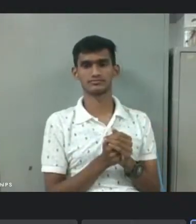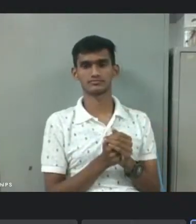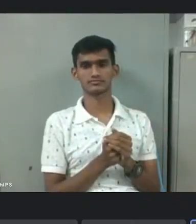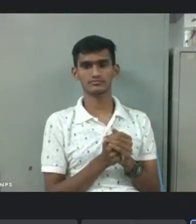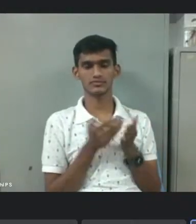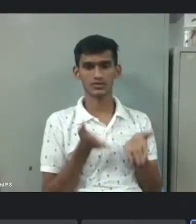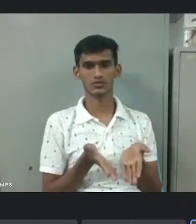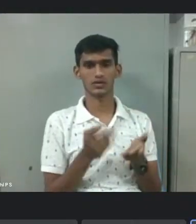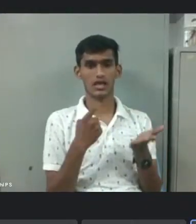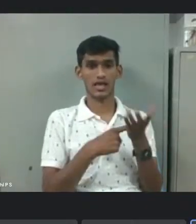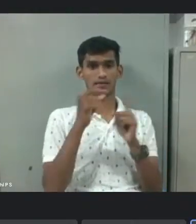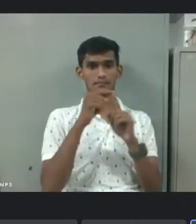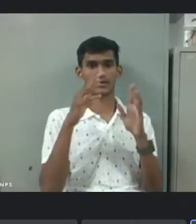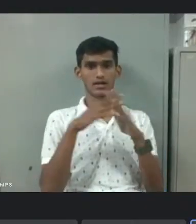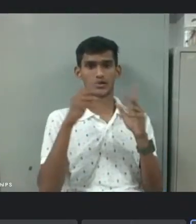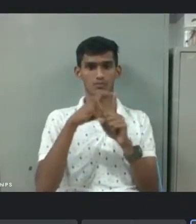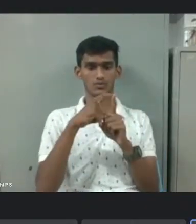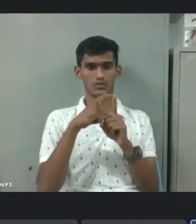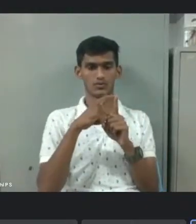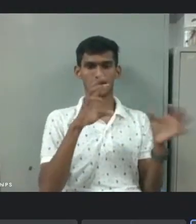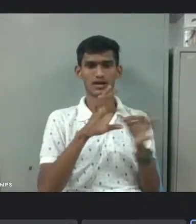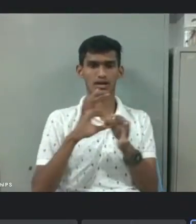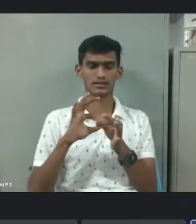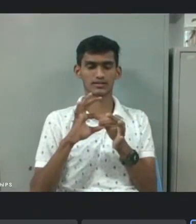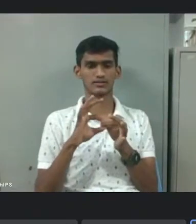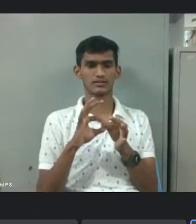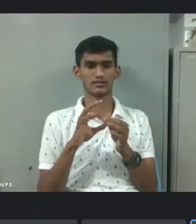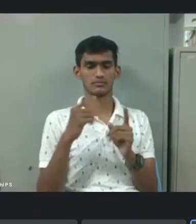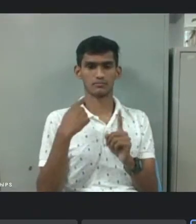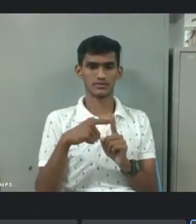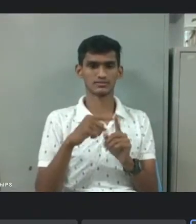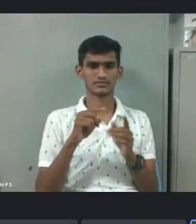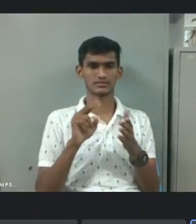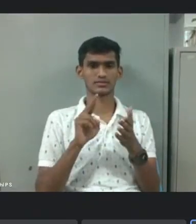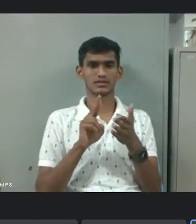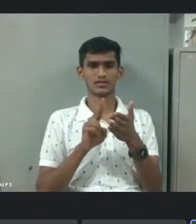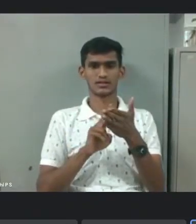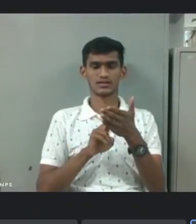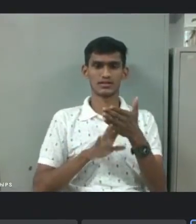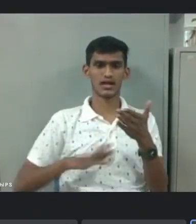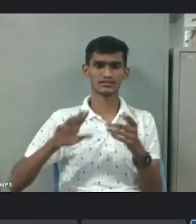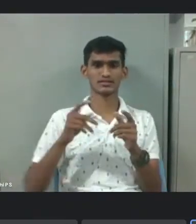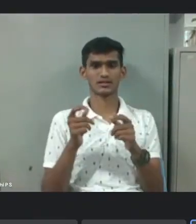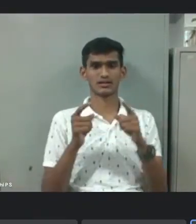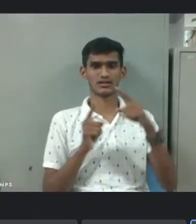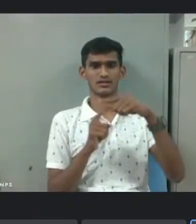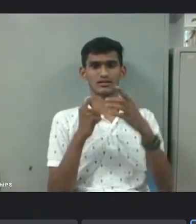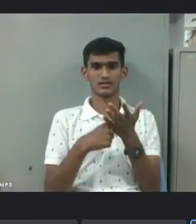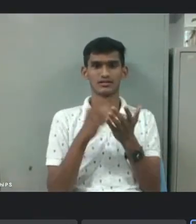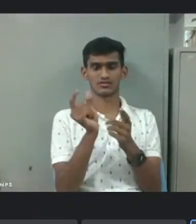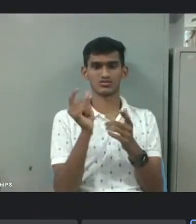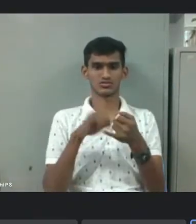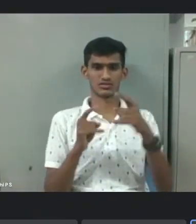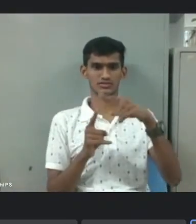സർ, നമുക്ക് RPWD ആക്ടിന്റെ അടിസ്ഥാനത്തിലും അതുപോലെ നാഷണൽ ട്രസ്റ്റിന്റെ ആക്ടിന്റെ ബേസിസിലും